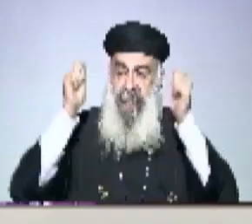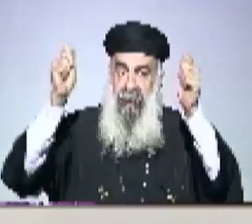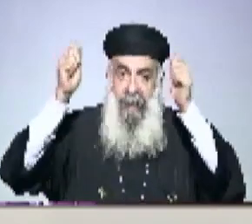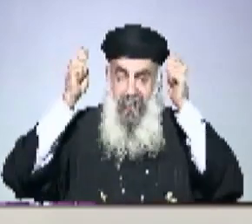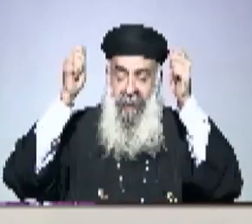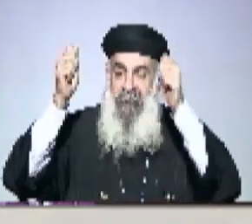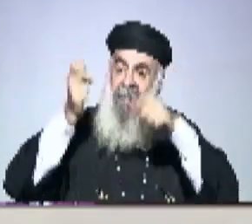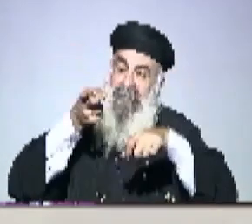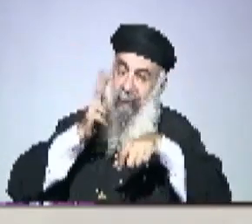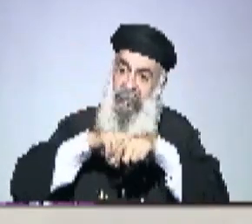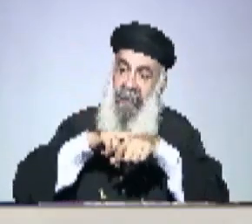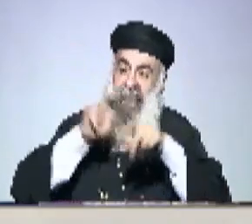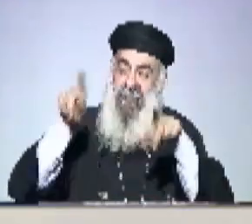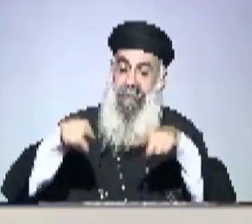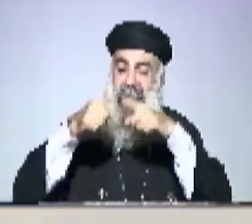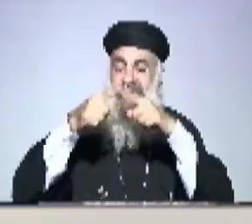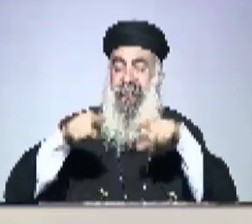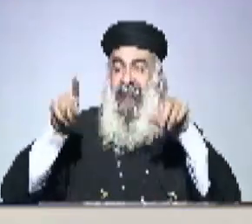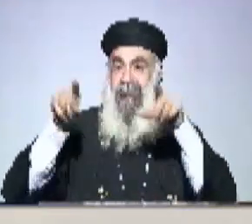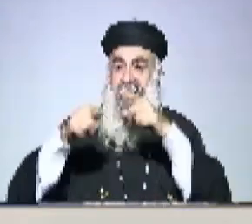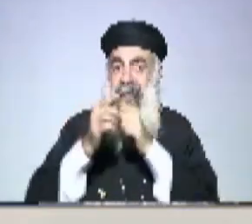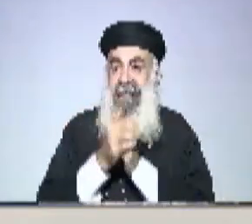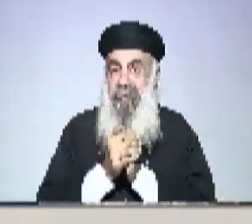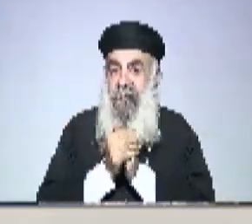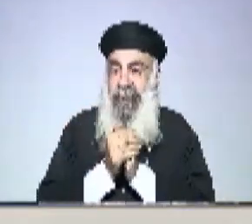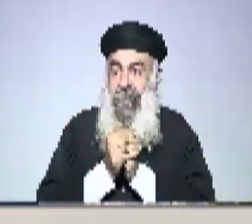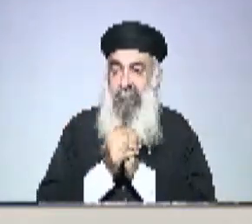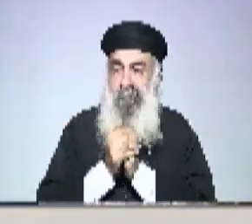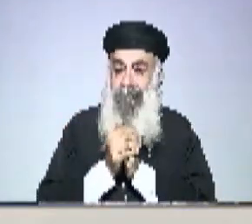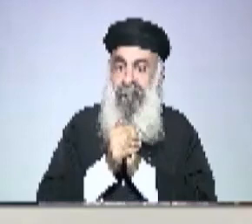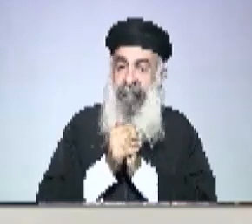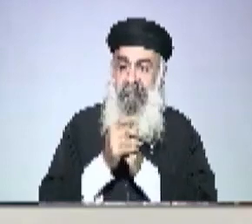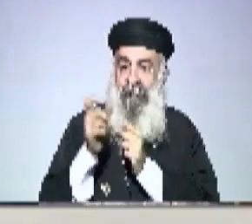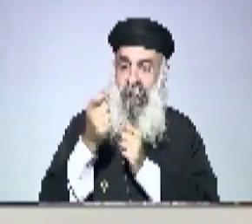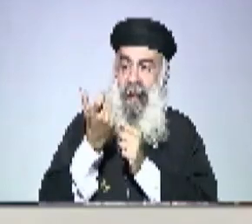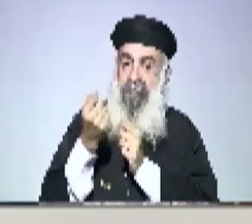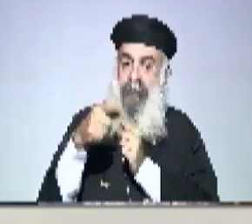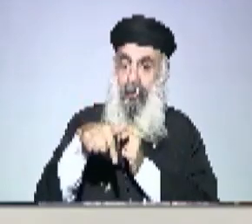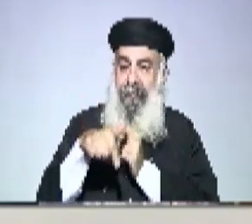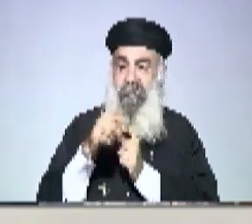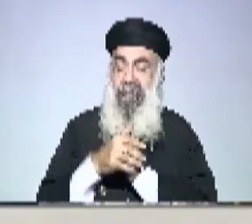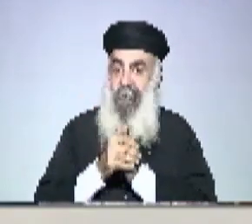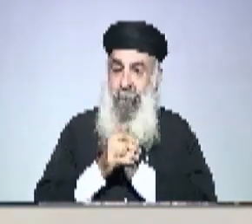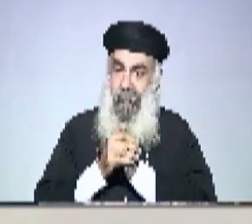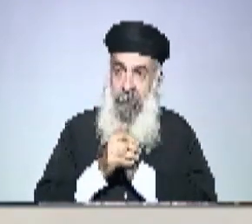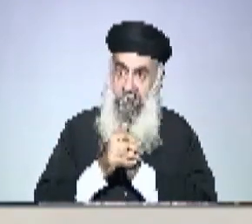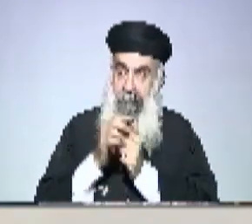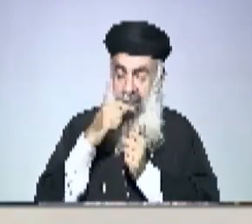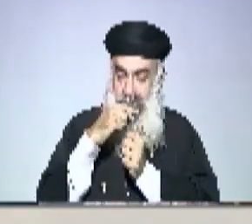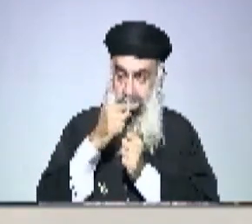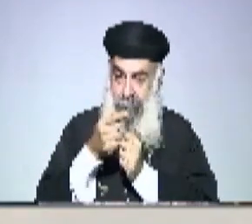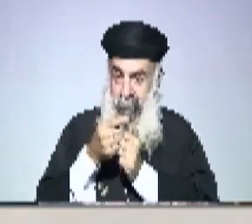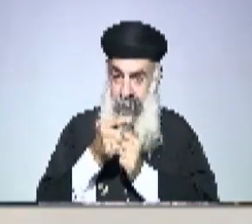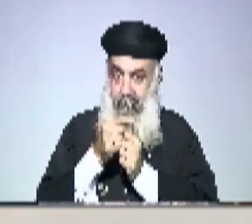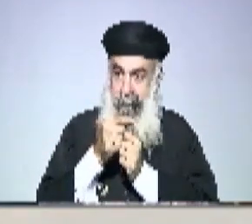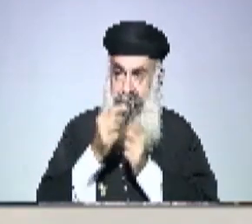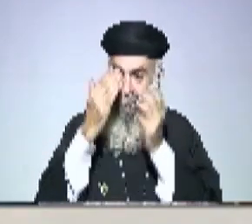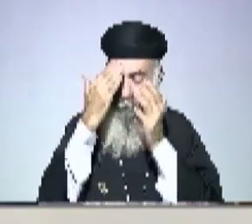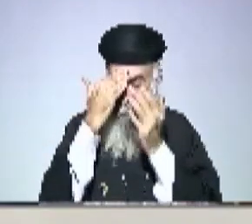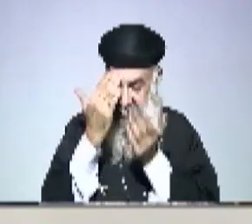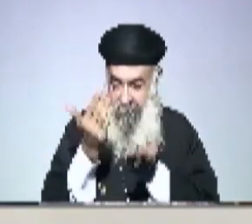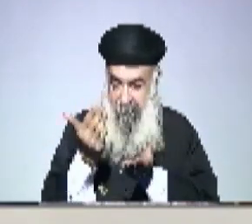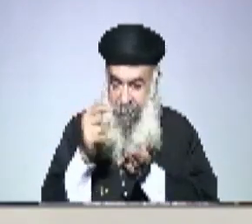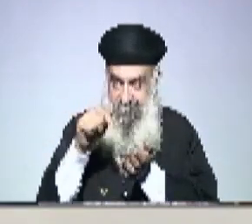وايضا تغني مزمور جميل مزمور 65 فاحنا بنقول له بارك